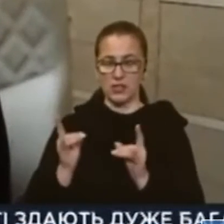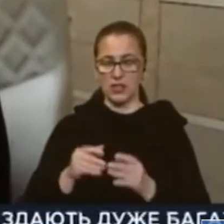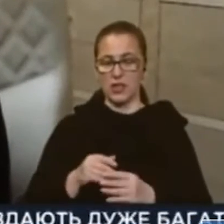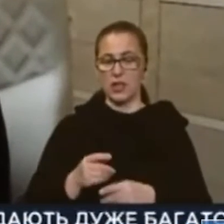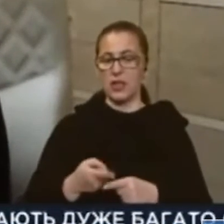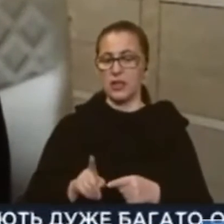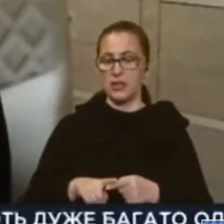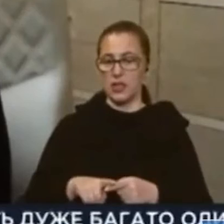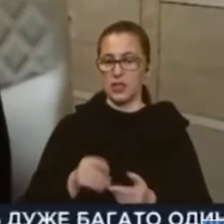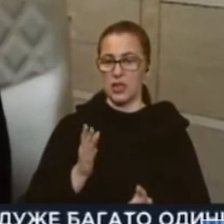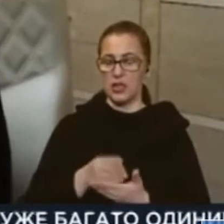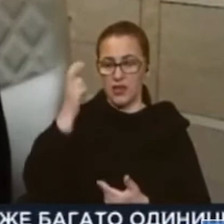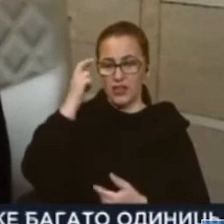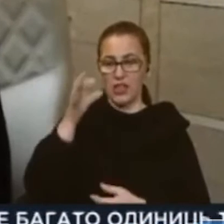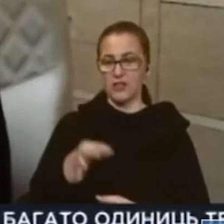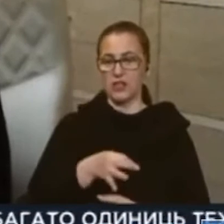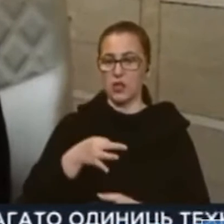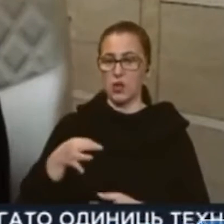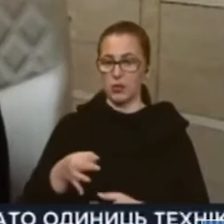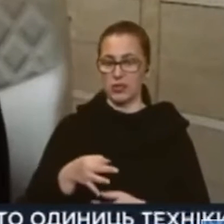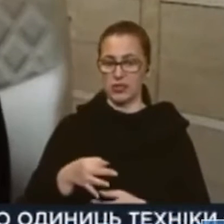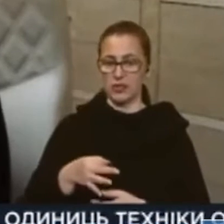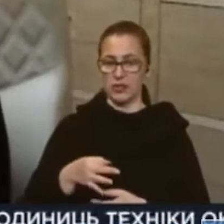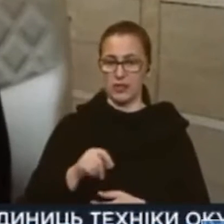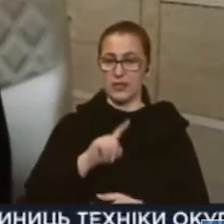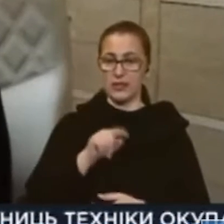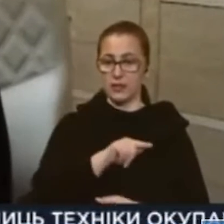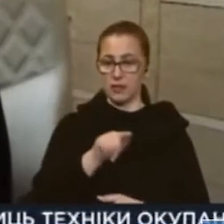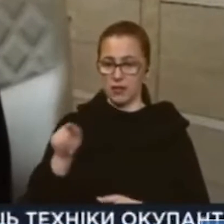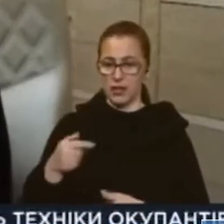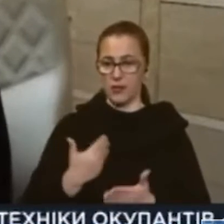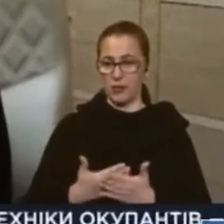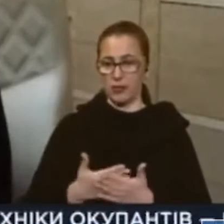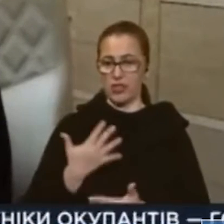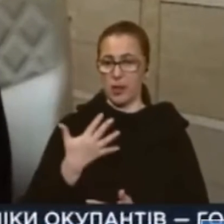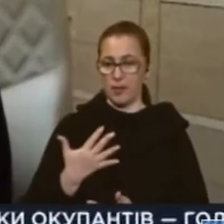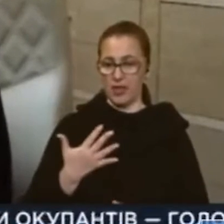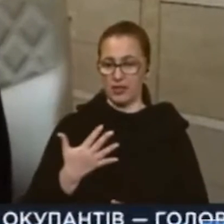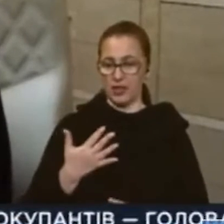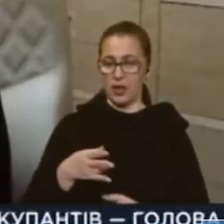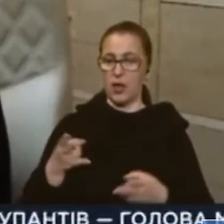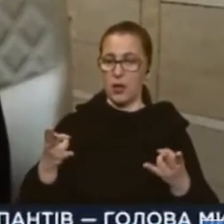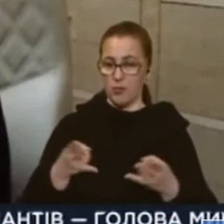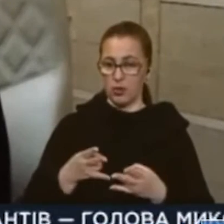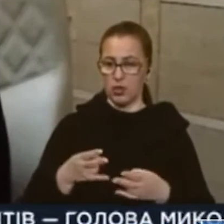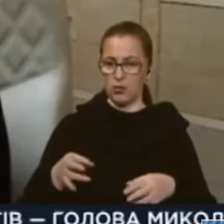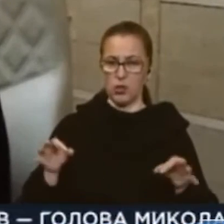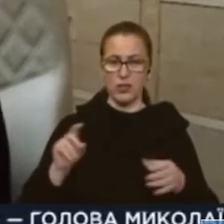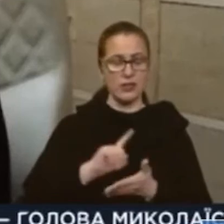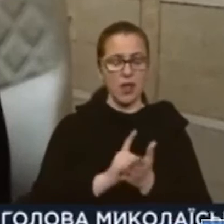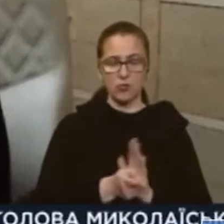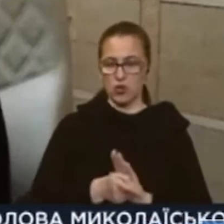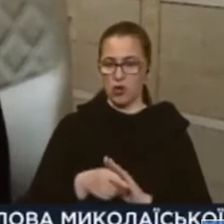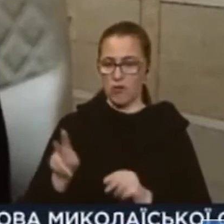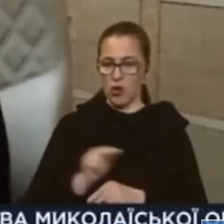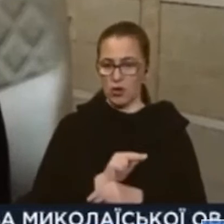які, власне, знаходяться в Київській області. З них десь порядка 5 потребують негайного